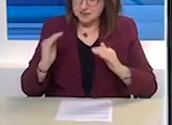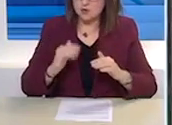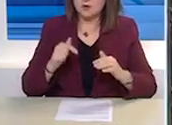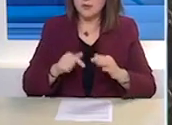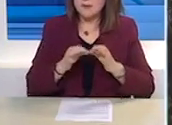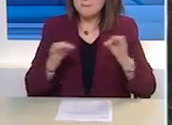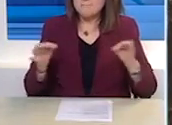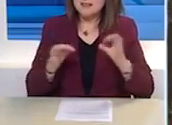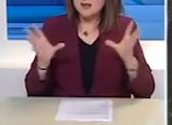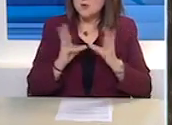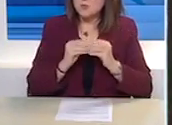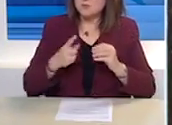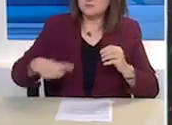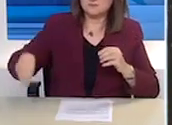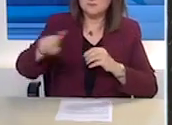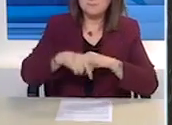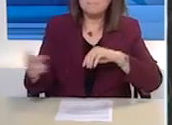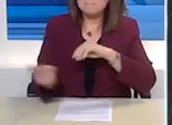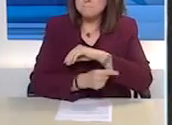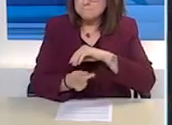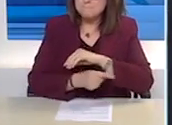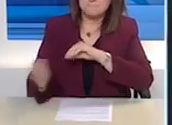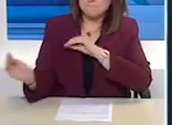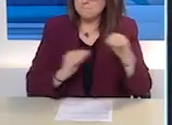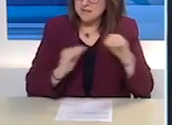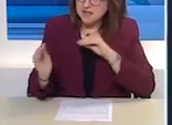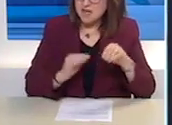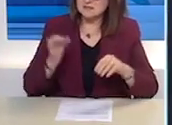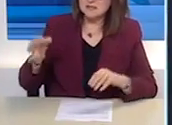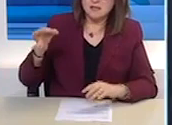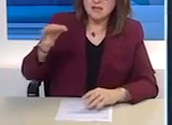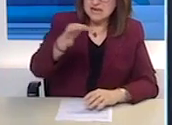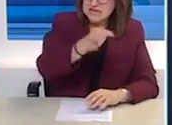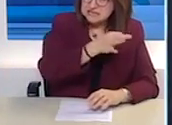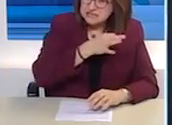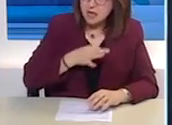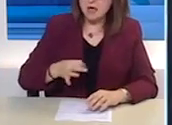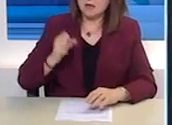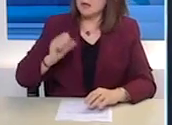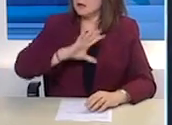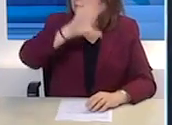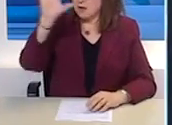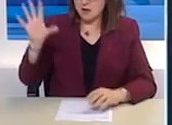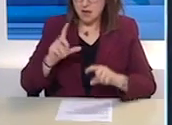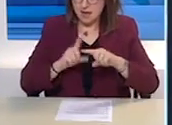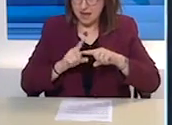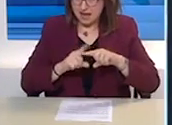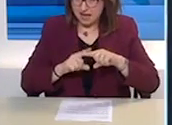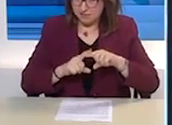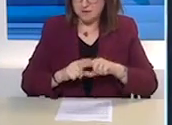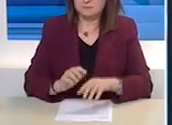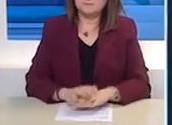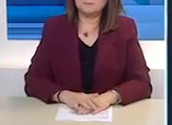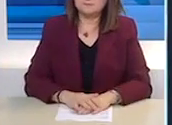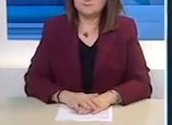για την προστασία του πληθυσμού που φιλοξενείται στις δομές φιλοξενίας τόσο στα νησιά όσο και στην υπηρετική Ελλάδα, από μία σειρά απειλών, μεταξύ των οποίων και